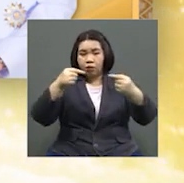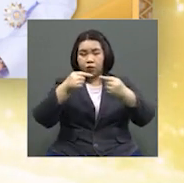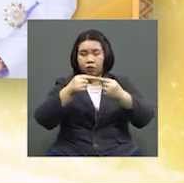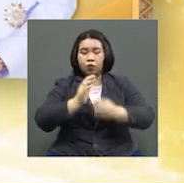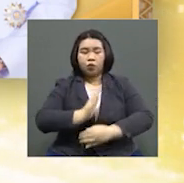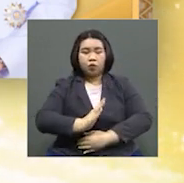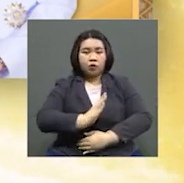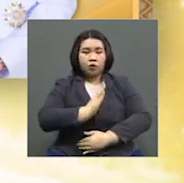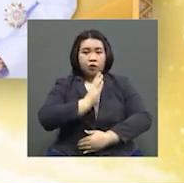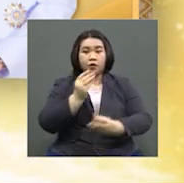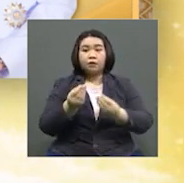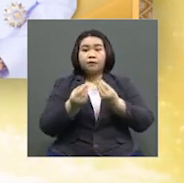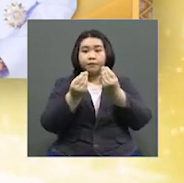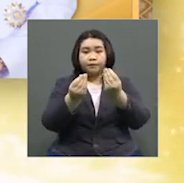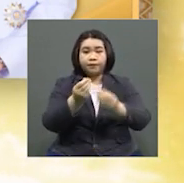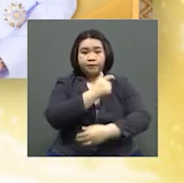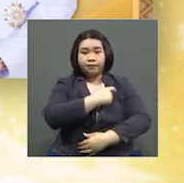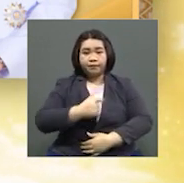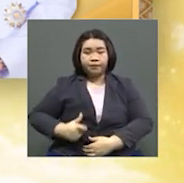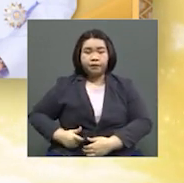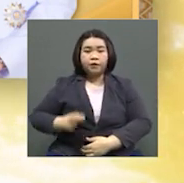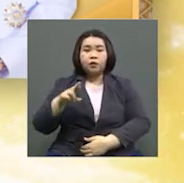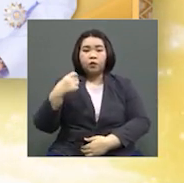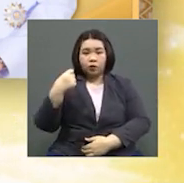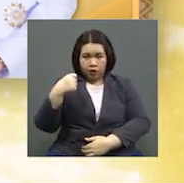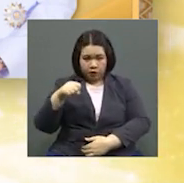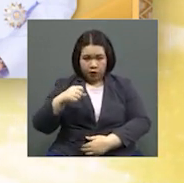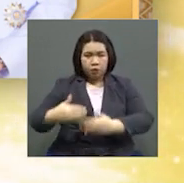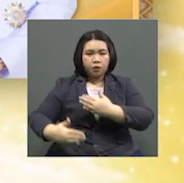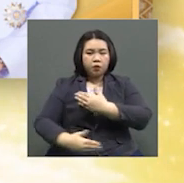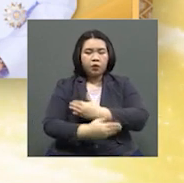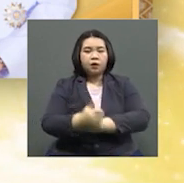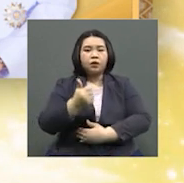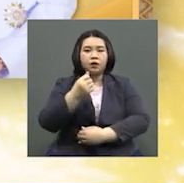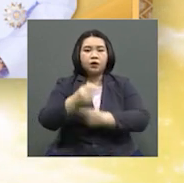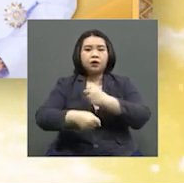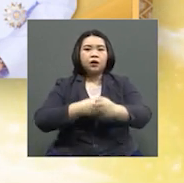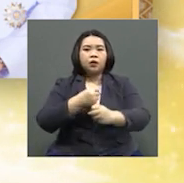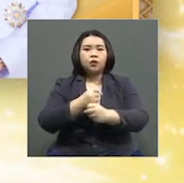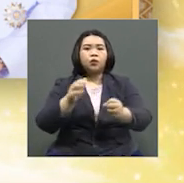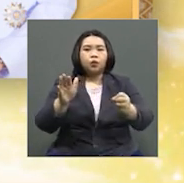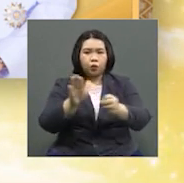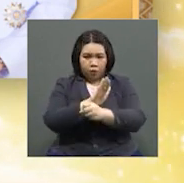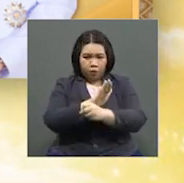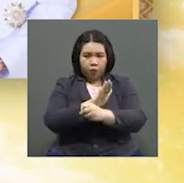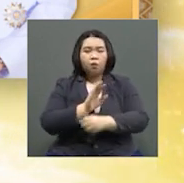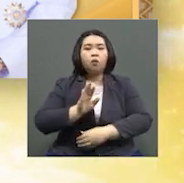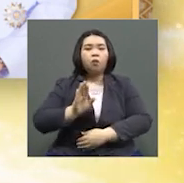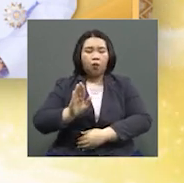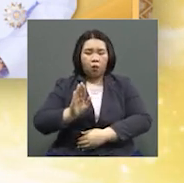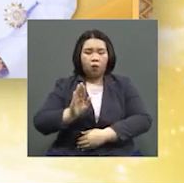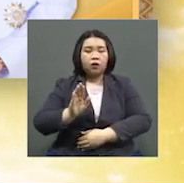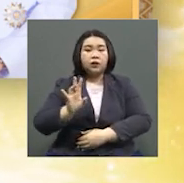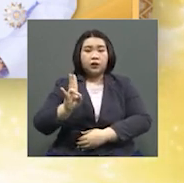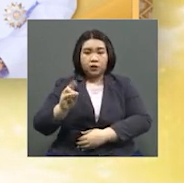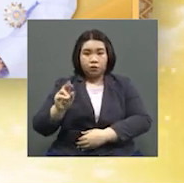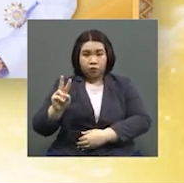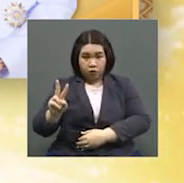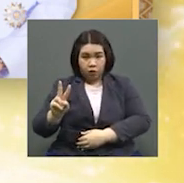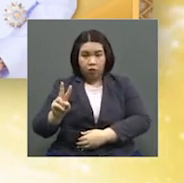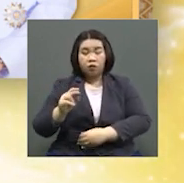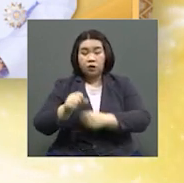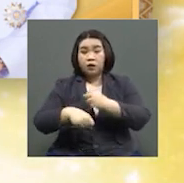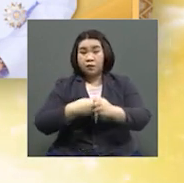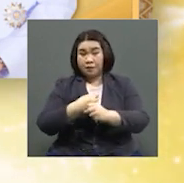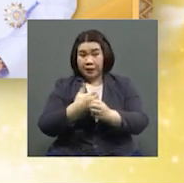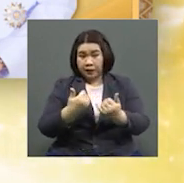บรมนาถบพิตรทรงเจริญพระชนม์พรรษา 72พรรษา 5ธันวาคม2542นะคะทางด้านรัฐบาล